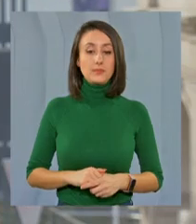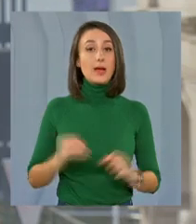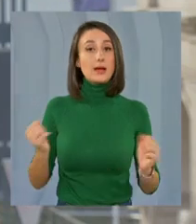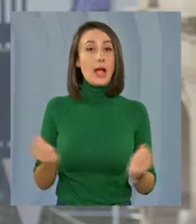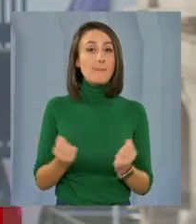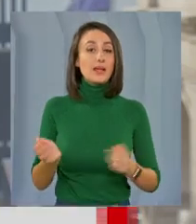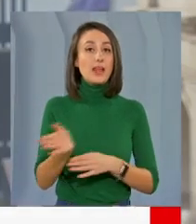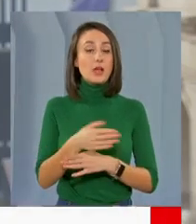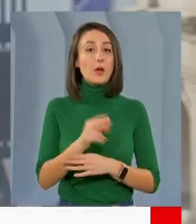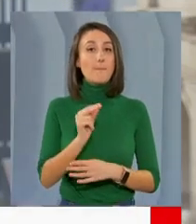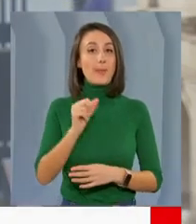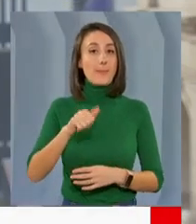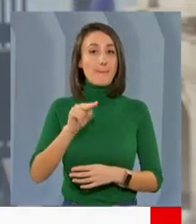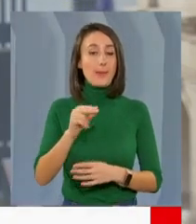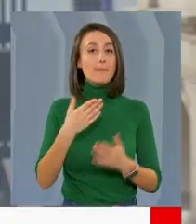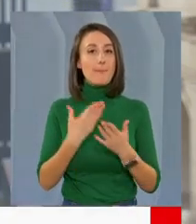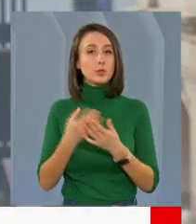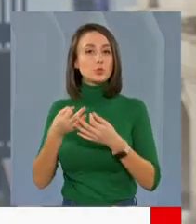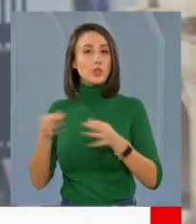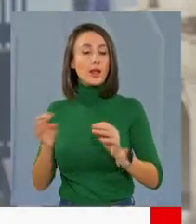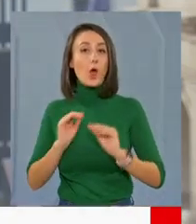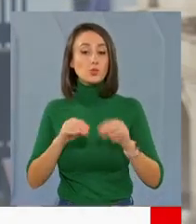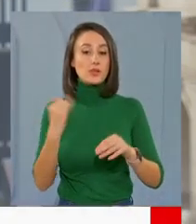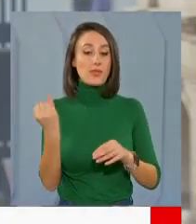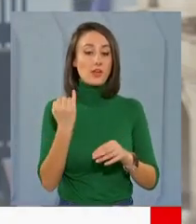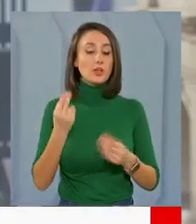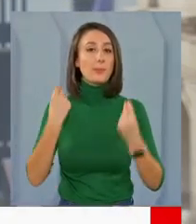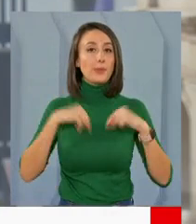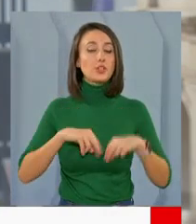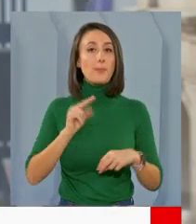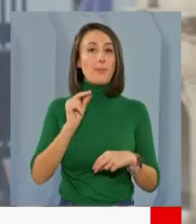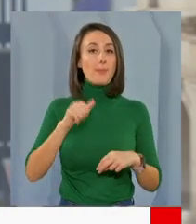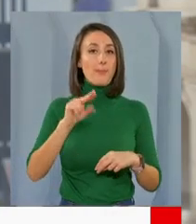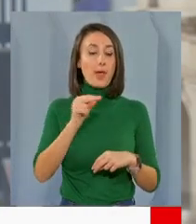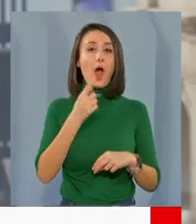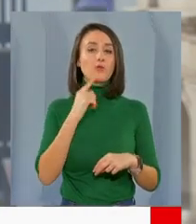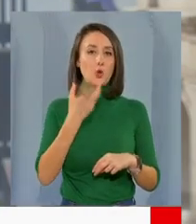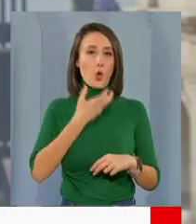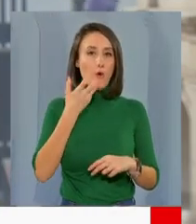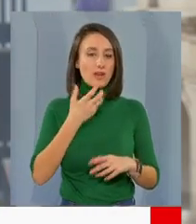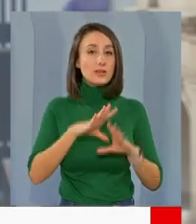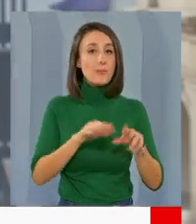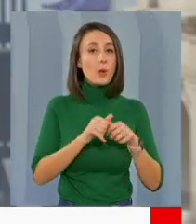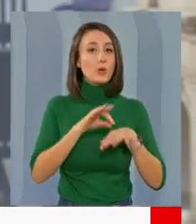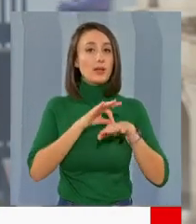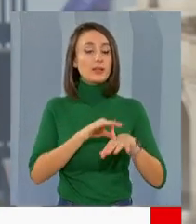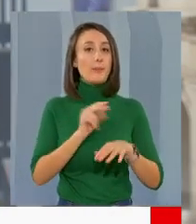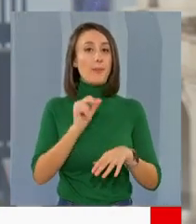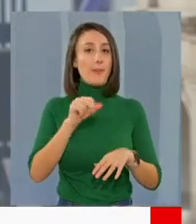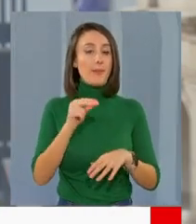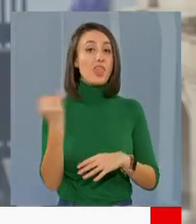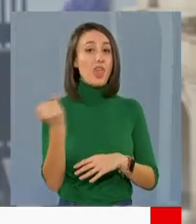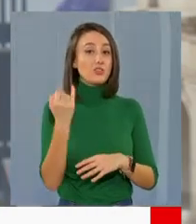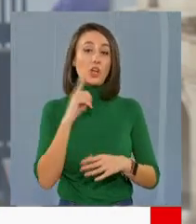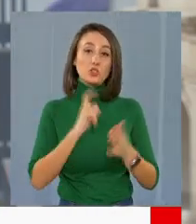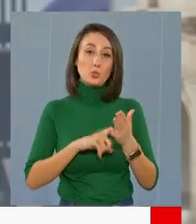Campania națională a PMP pentru Schengen a ajuns la Iași. Președintele PMP, Eugen Tomac, a susținut o conferință alături de liderul PMP Iași, prin care a